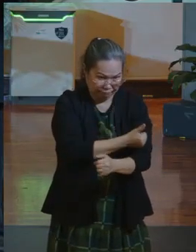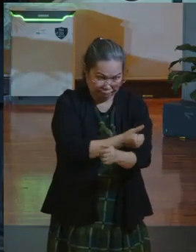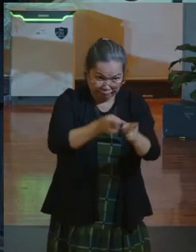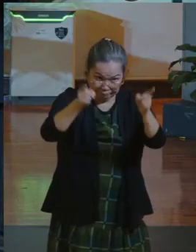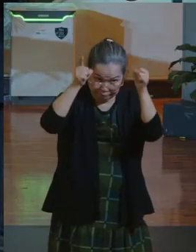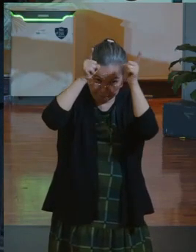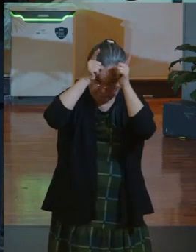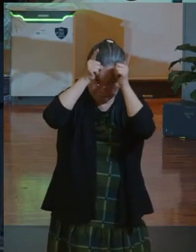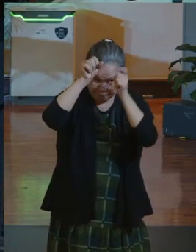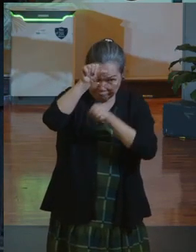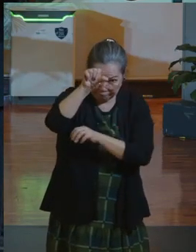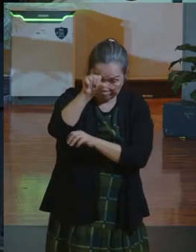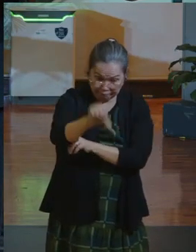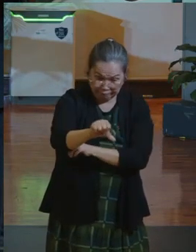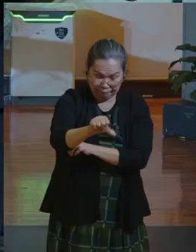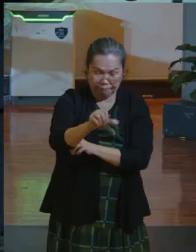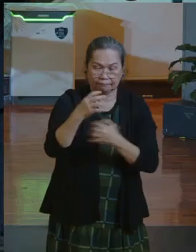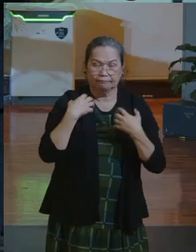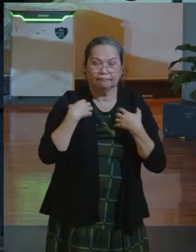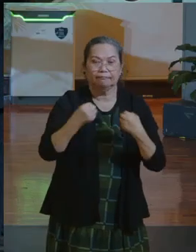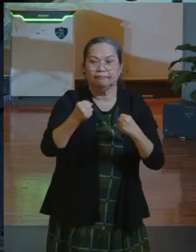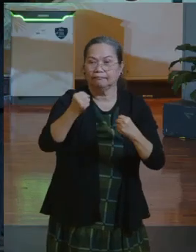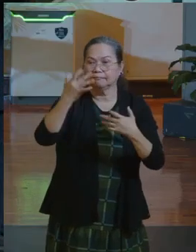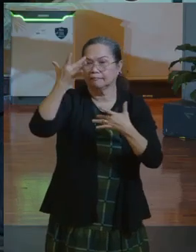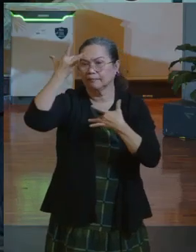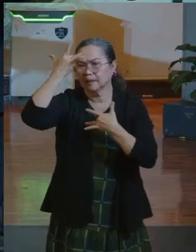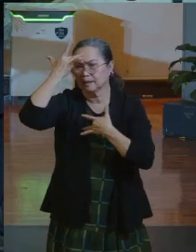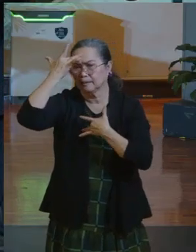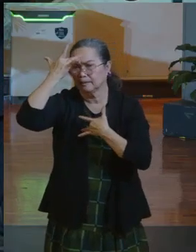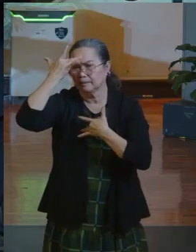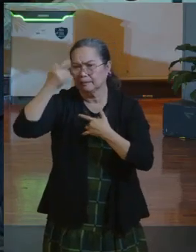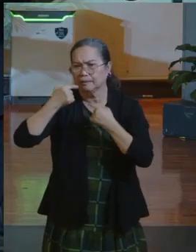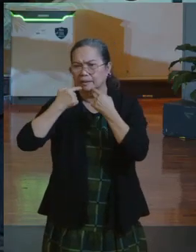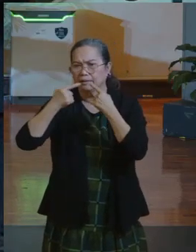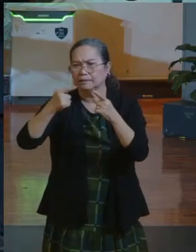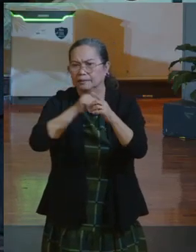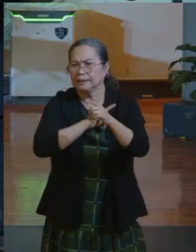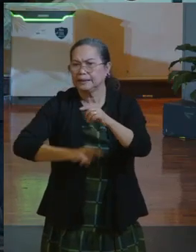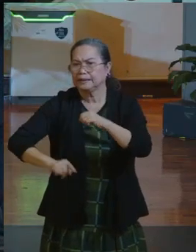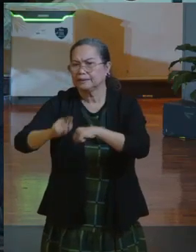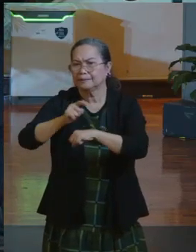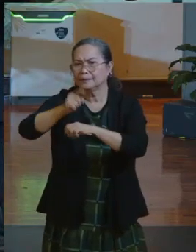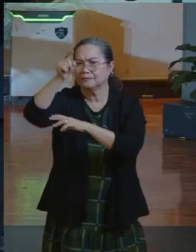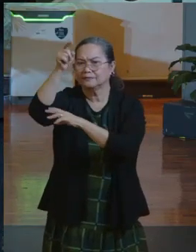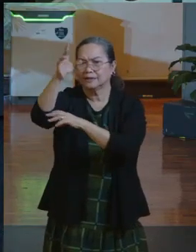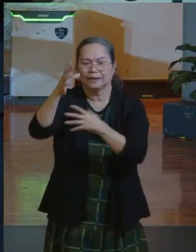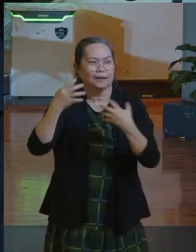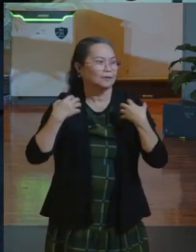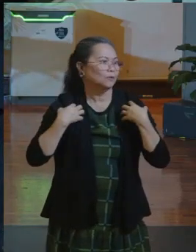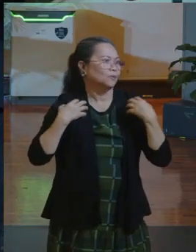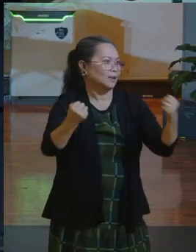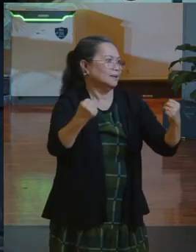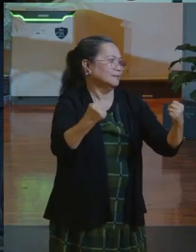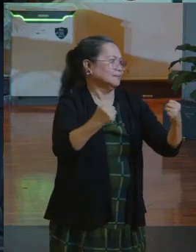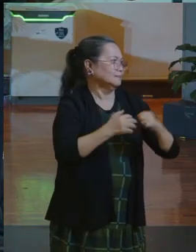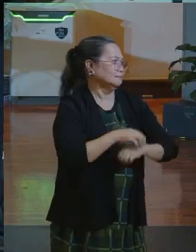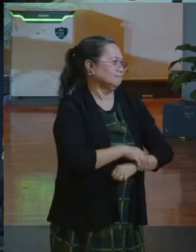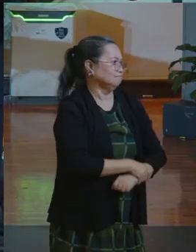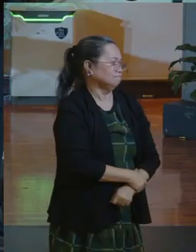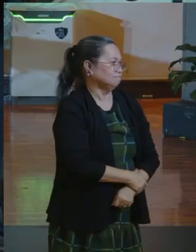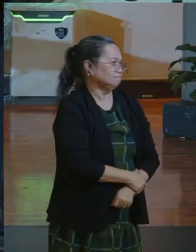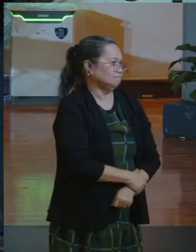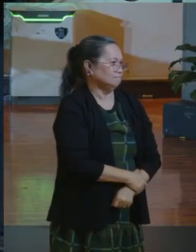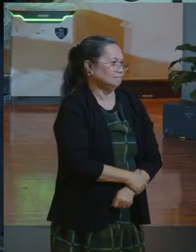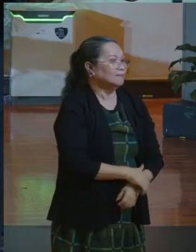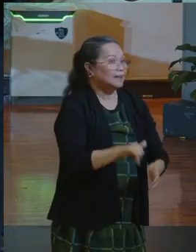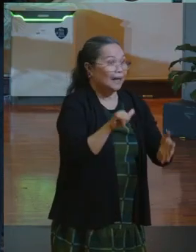diseases. And he set them out to proclaim the kingdom of God and to heal. Ito po